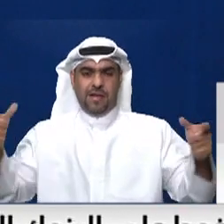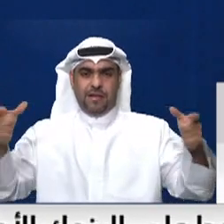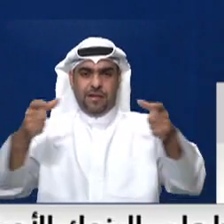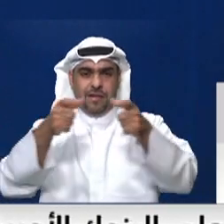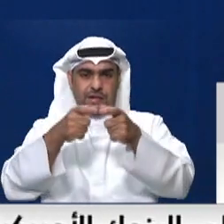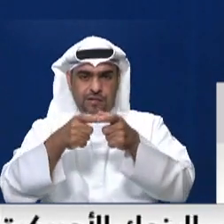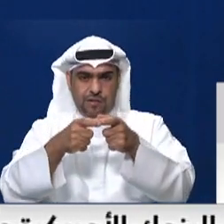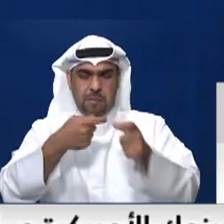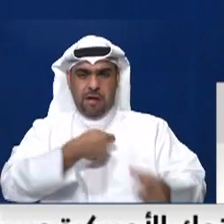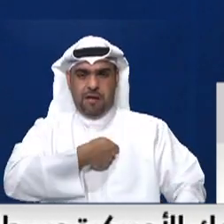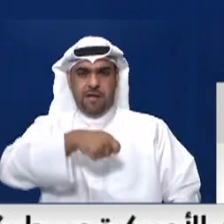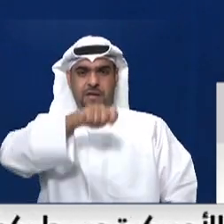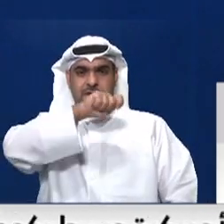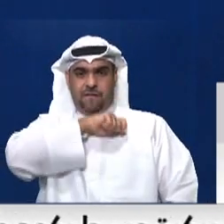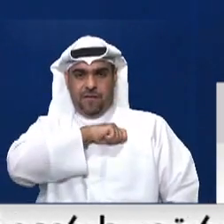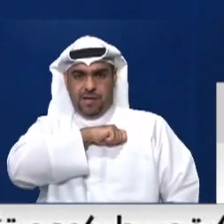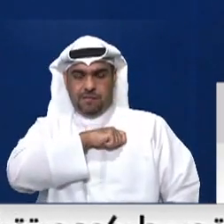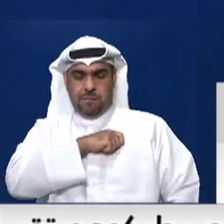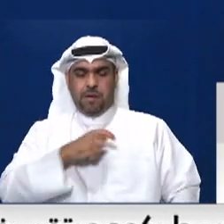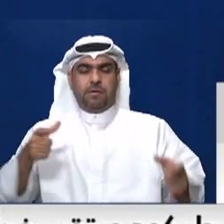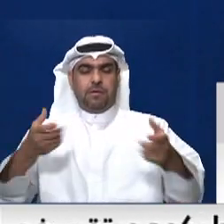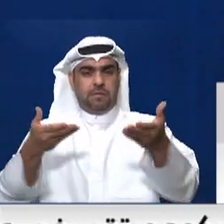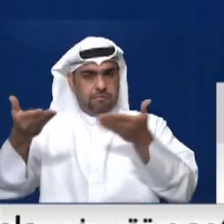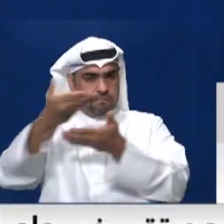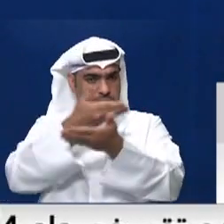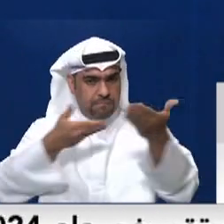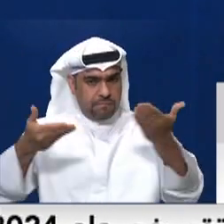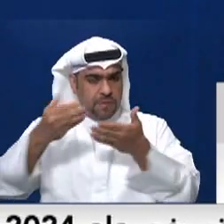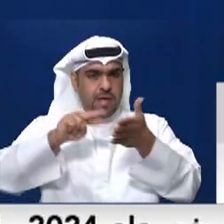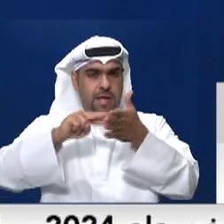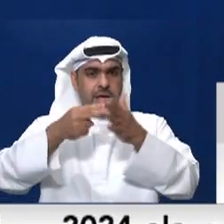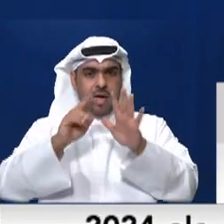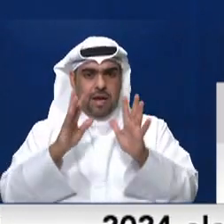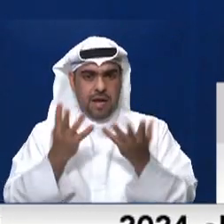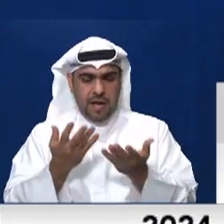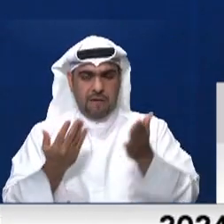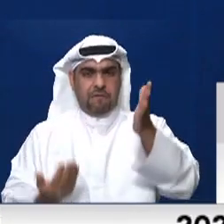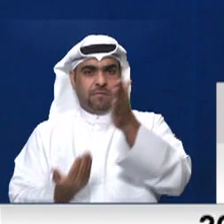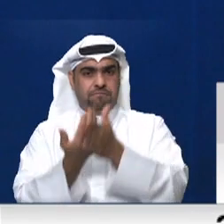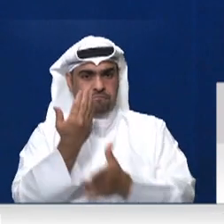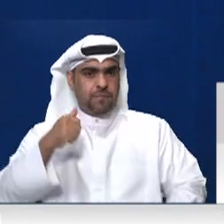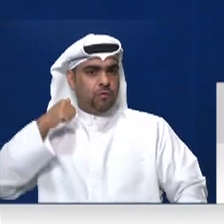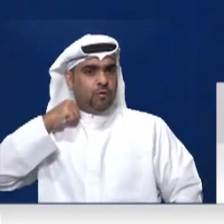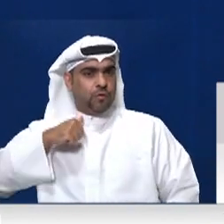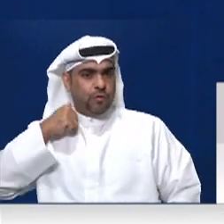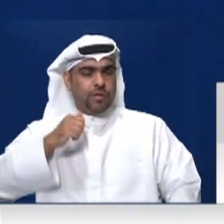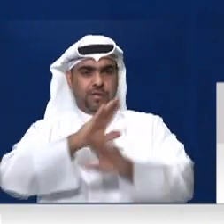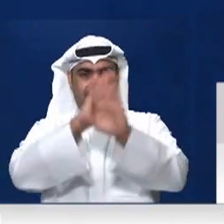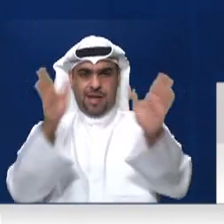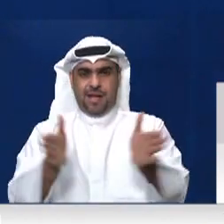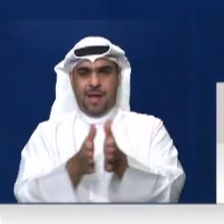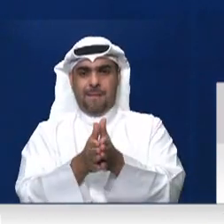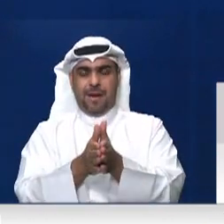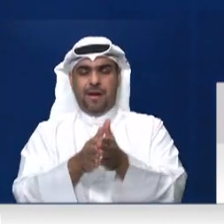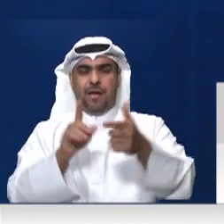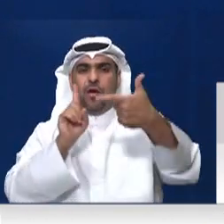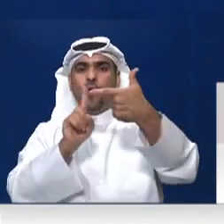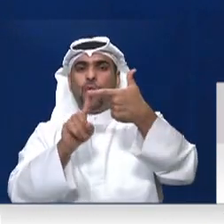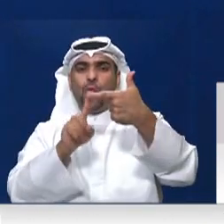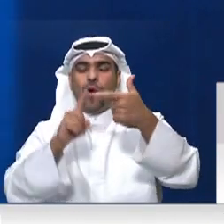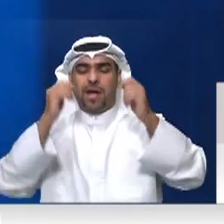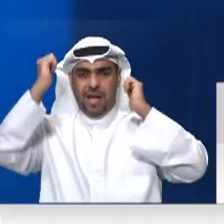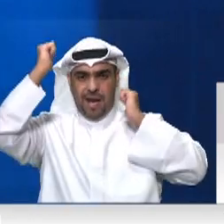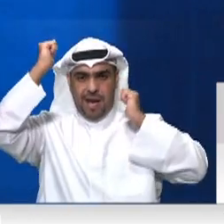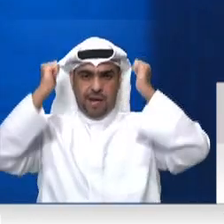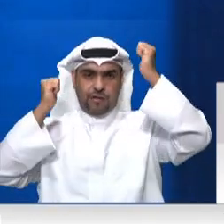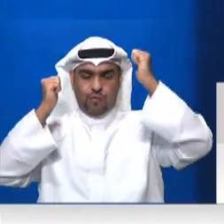في مملكة إسبانيا الصديقة. وأكد وكيل الحرس الوطني أنه تمت الموافقة خلال